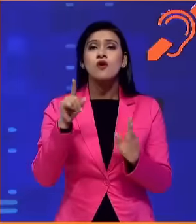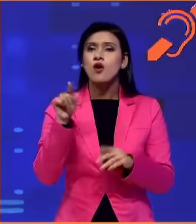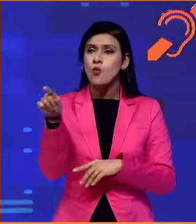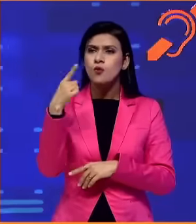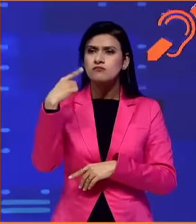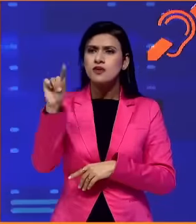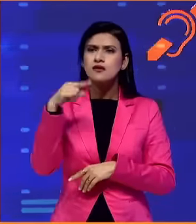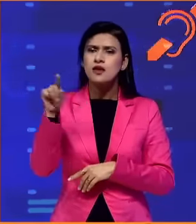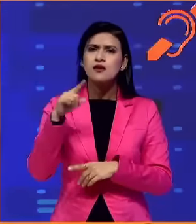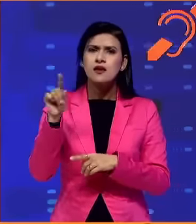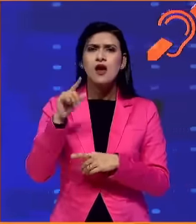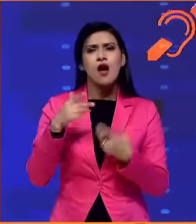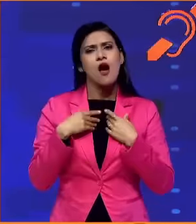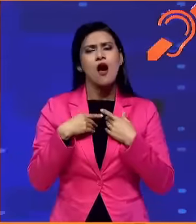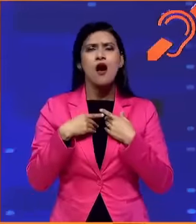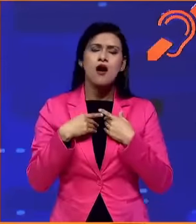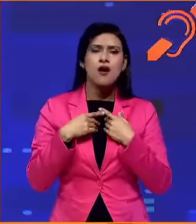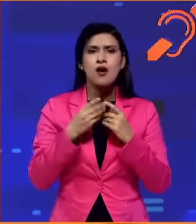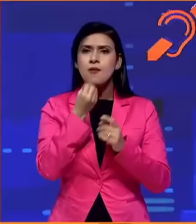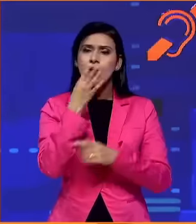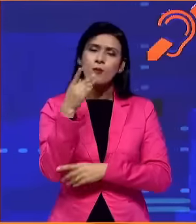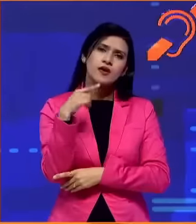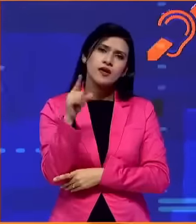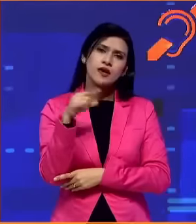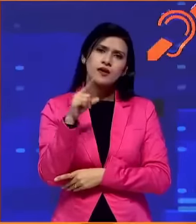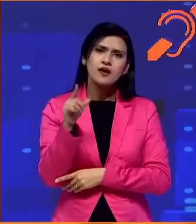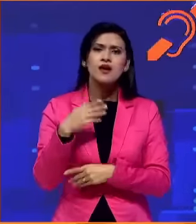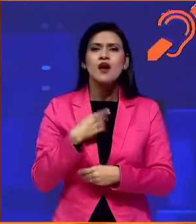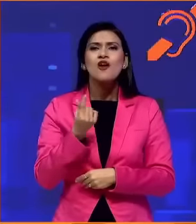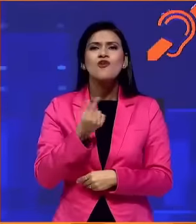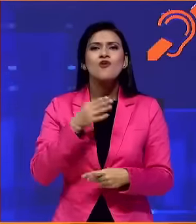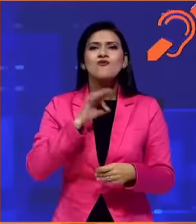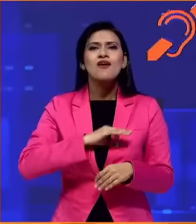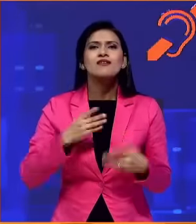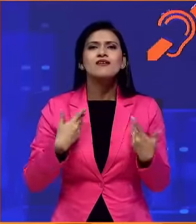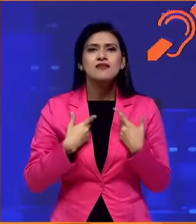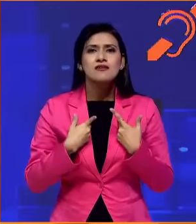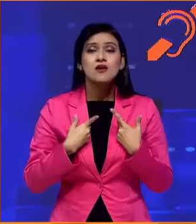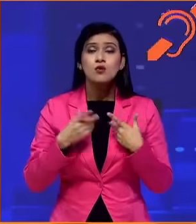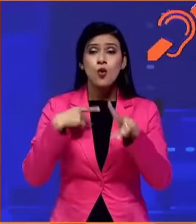अगरहम हरबातसेसहमतहोतेरहेंऔरउसेस्वीकारकरतेरहें। अगरहमअपनीरायव्यक्तनहींकरतेहैं,जबकि